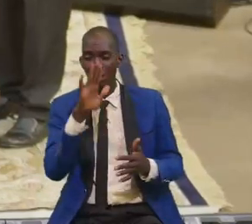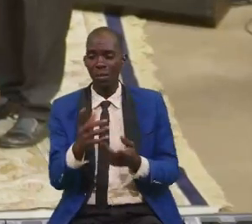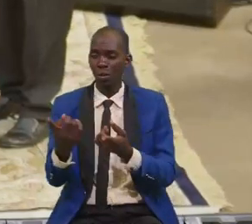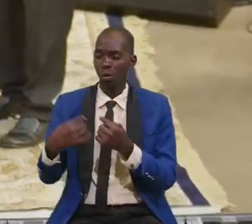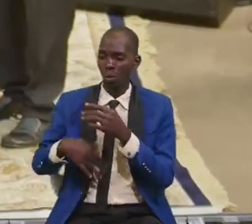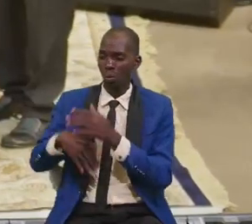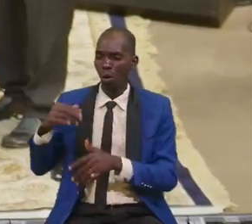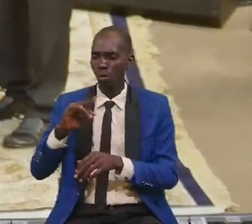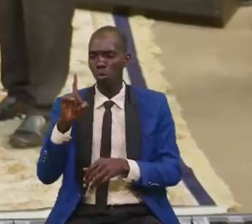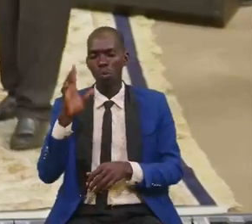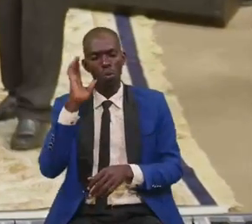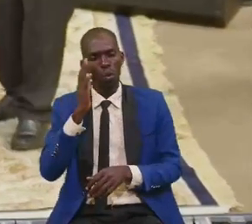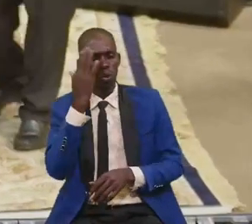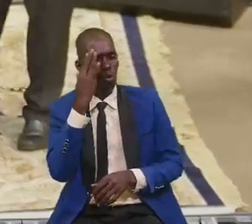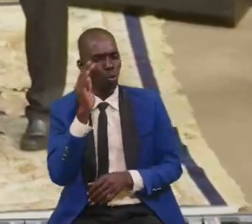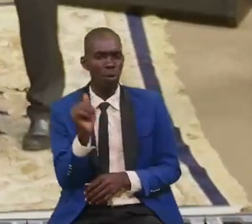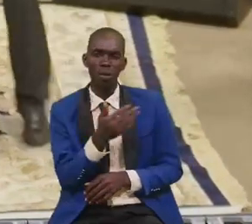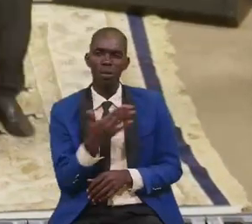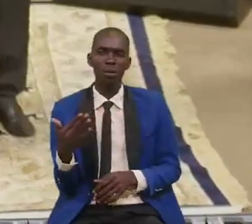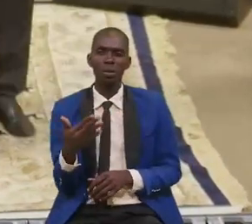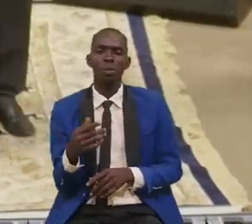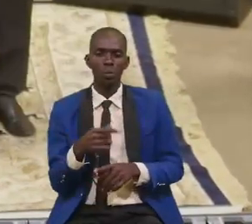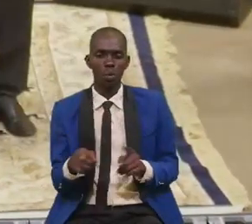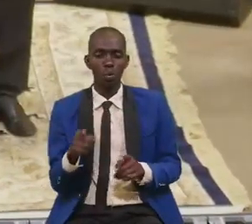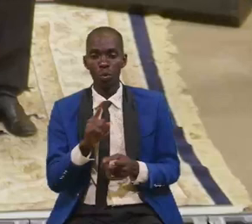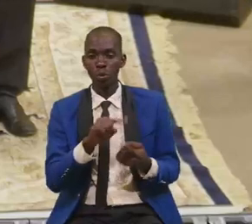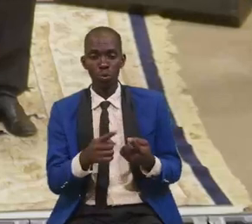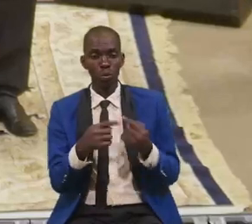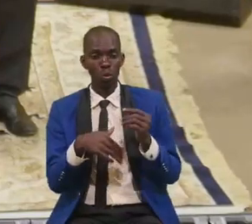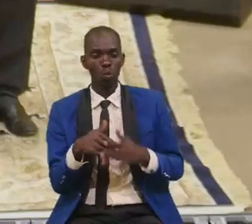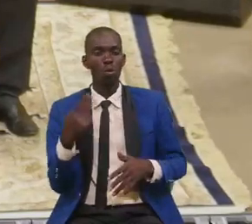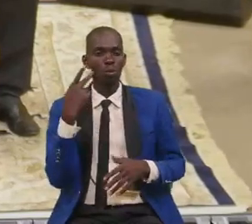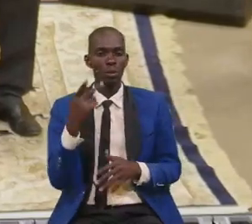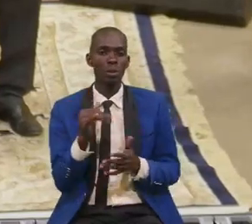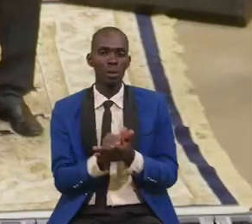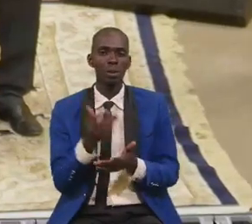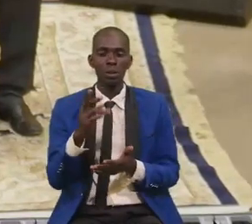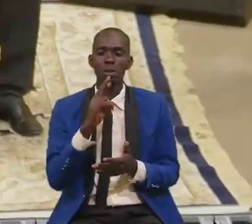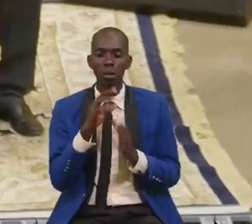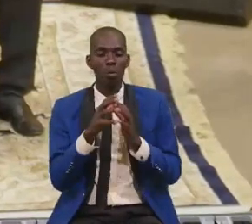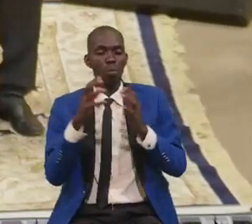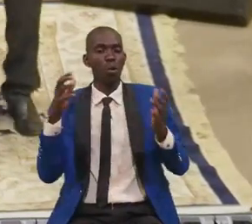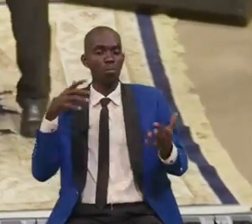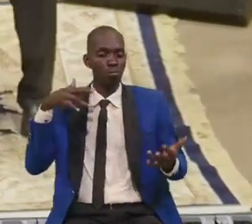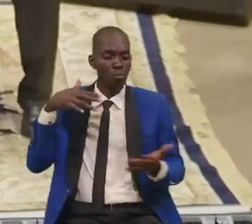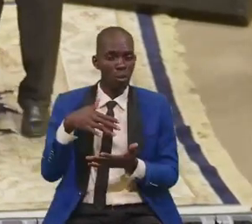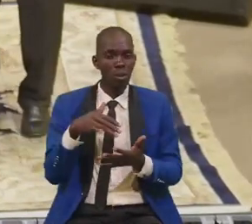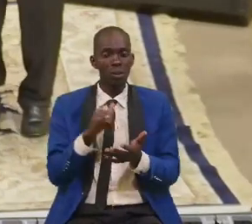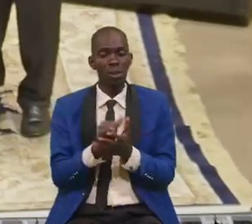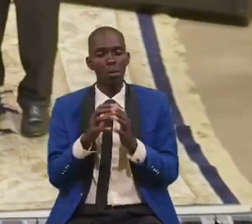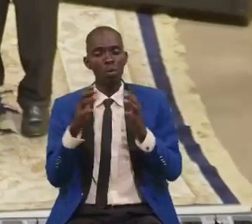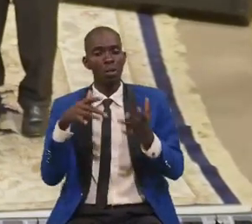Mais tu verras qu'il y a beaucoup, que tu as beaucoup appris, que tu as un grand savoir. Cela t'amène à